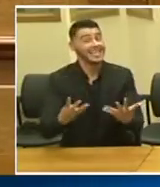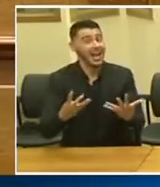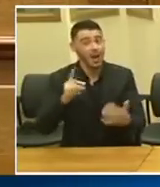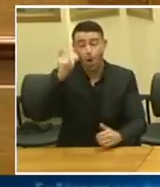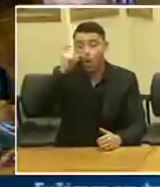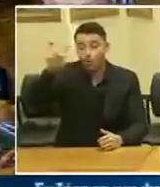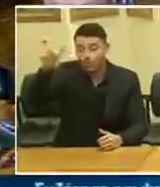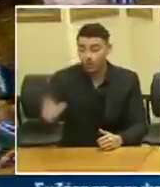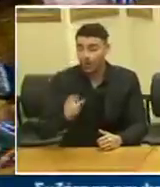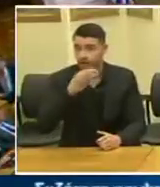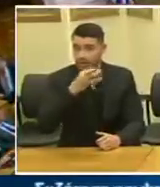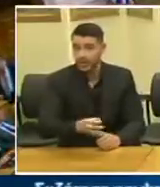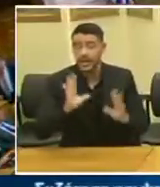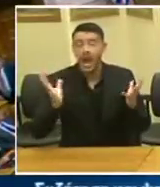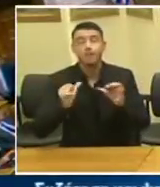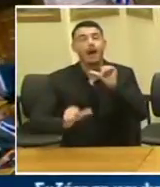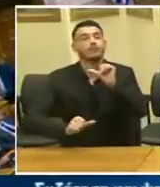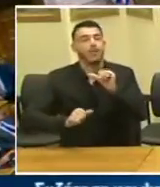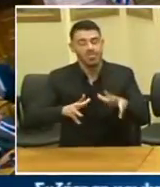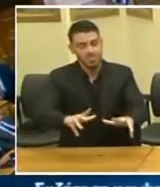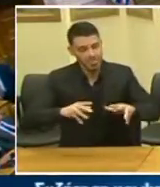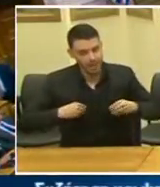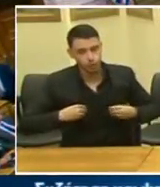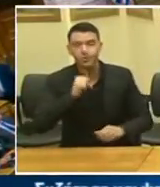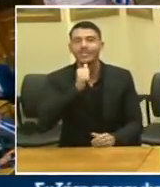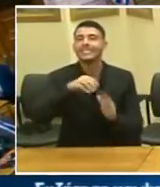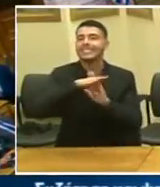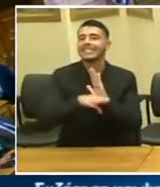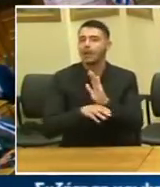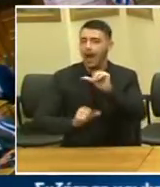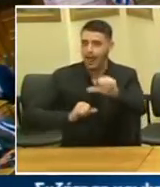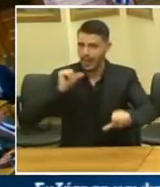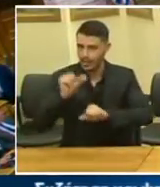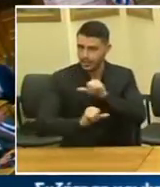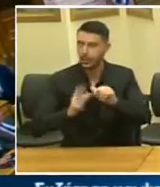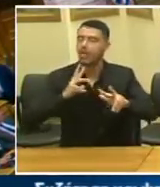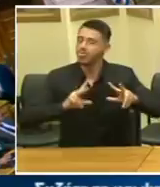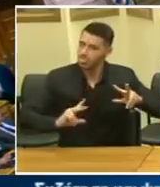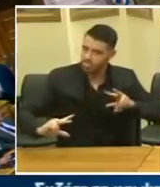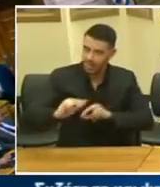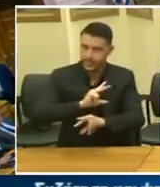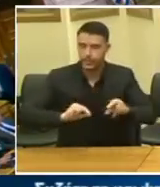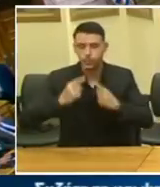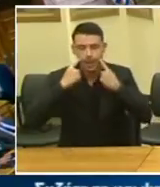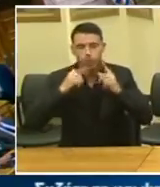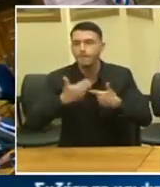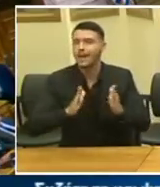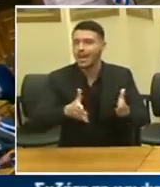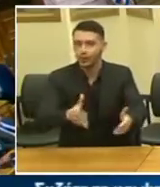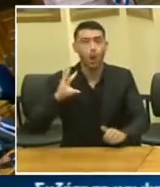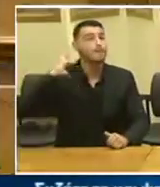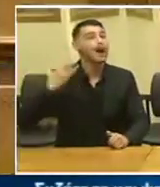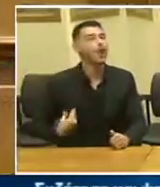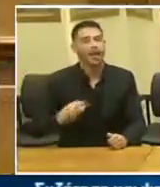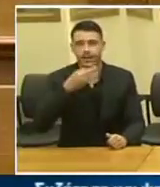δεχτούν αλλαγή της συνταγματικής τους ονομασίας, να συζητήσουμε κι εμείς για το τι πρέπει να γίνει παρακάτω. Ντόρα Μπακογιάννη,